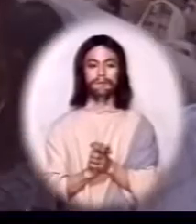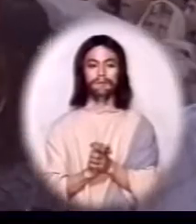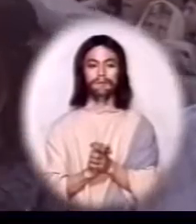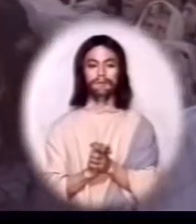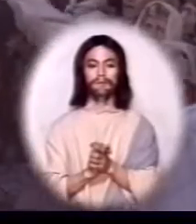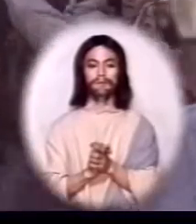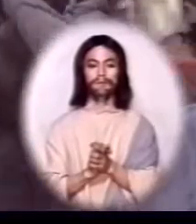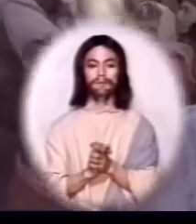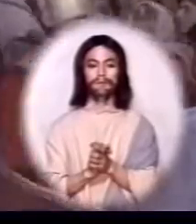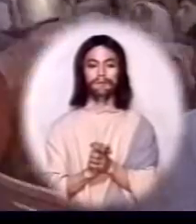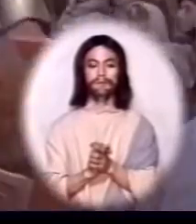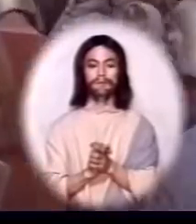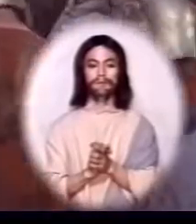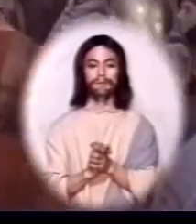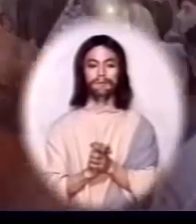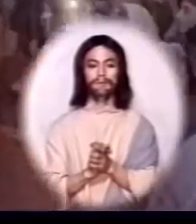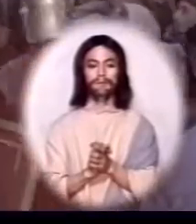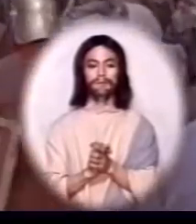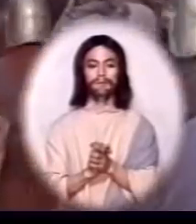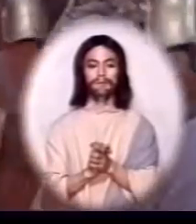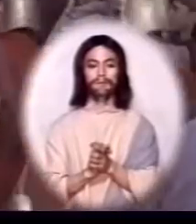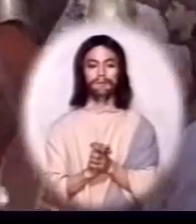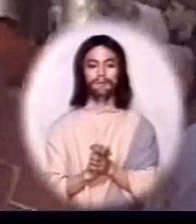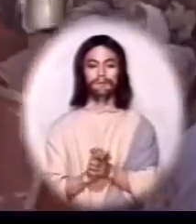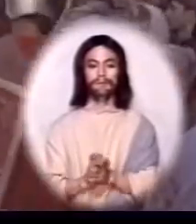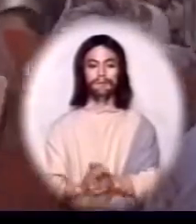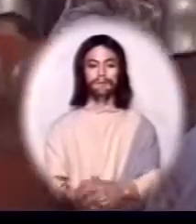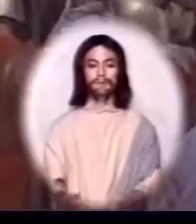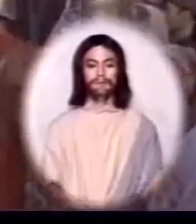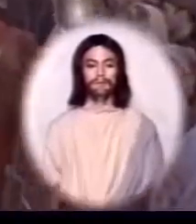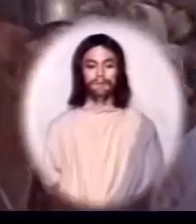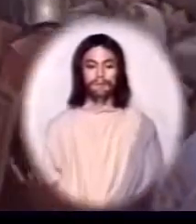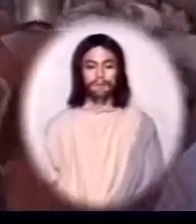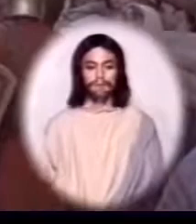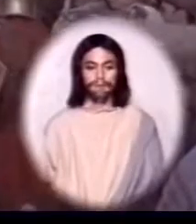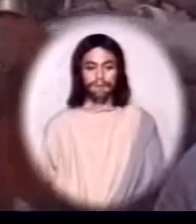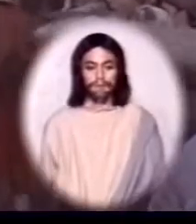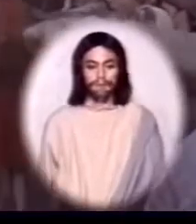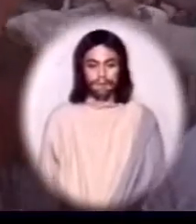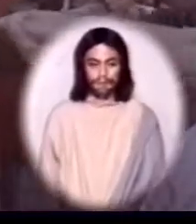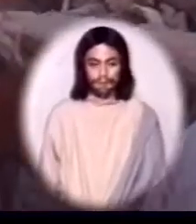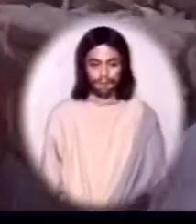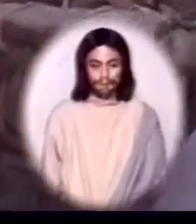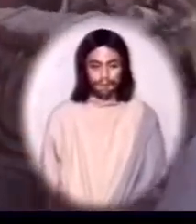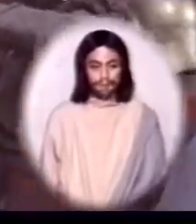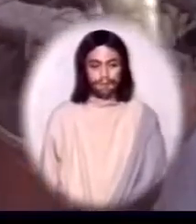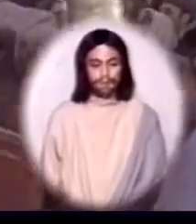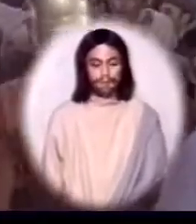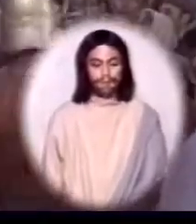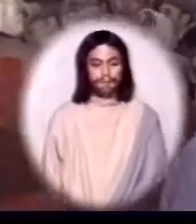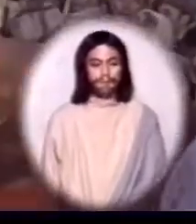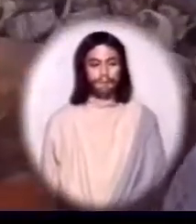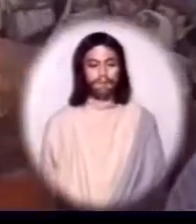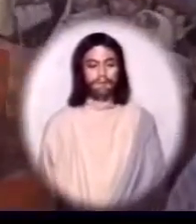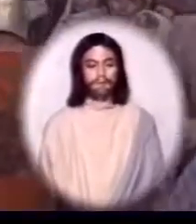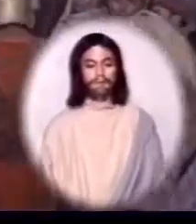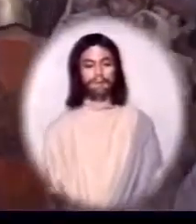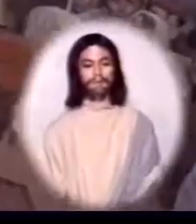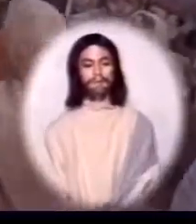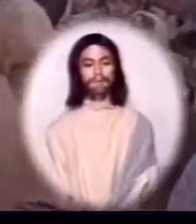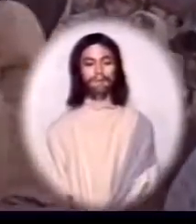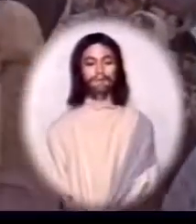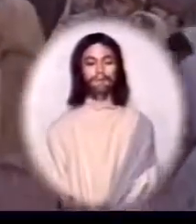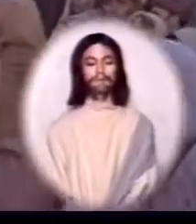빨리 너 지금 가라 빨리 빨리 빨리 빨리 빨리 뛰게